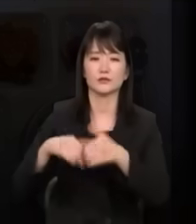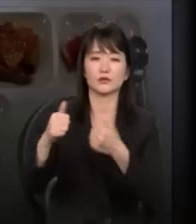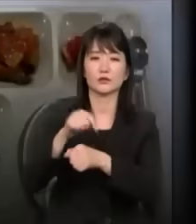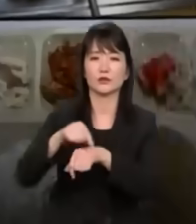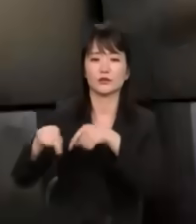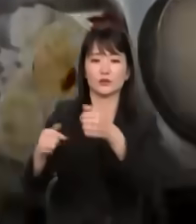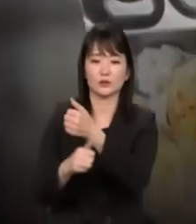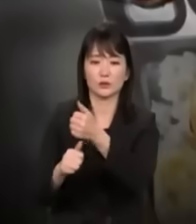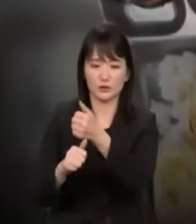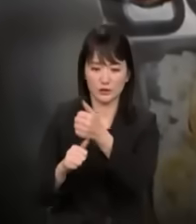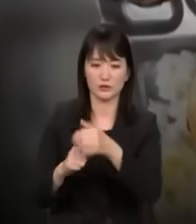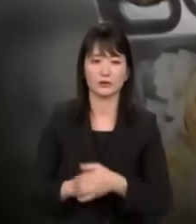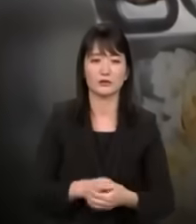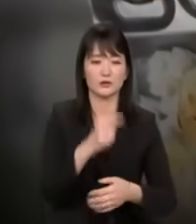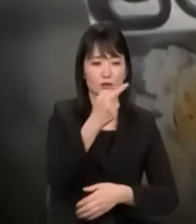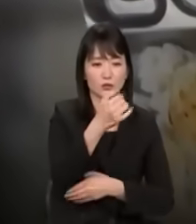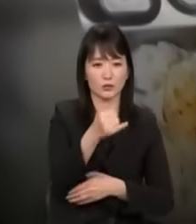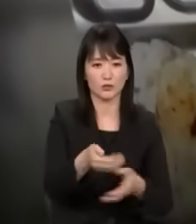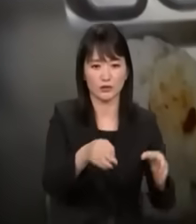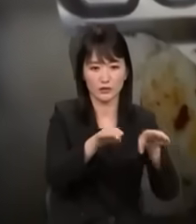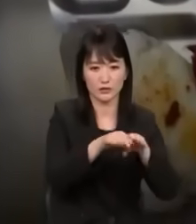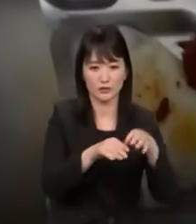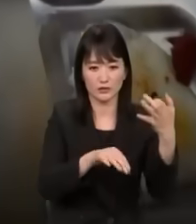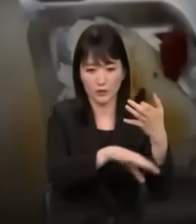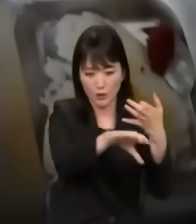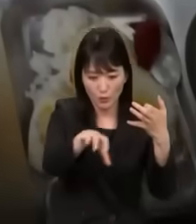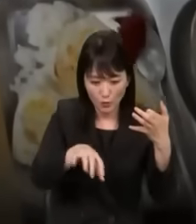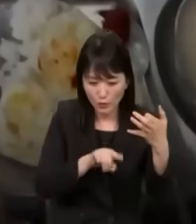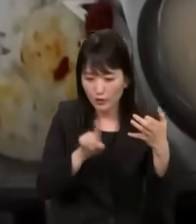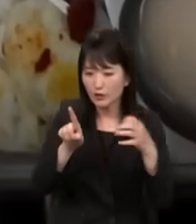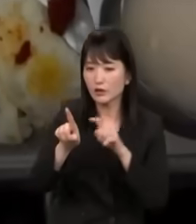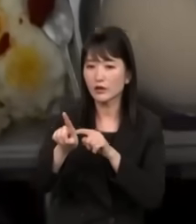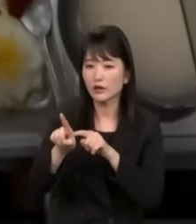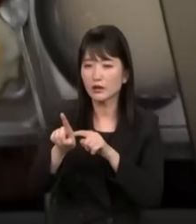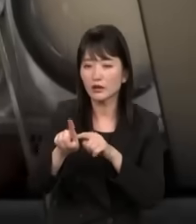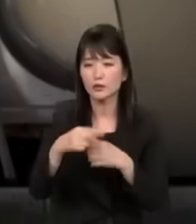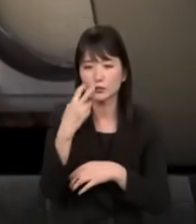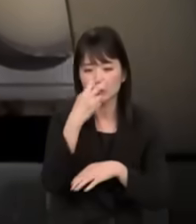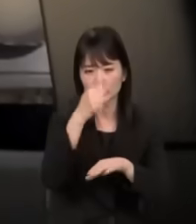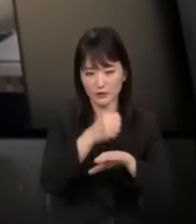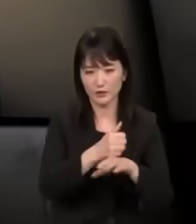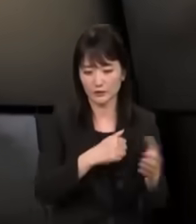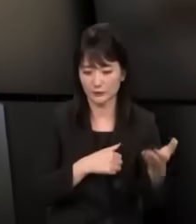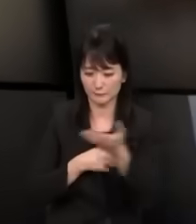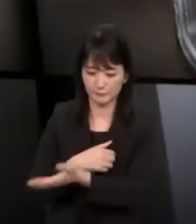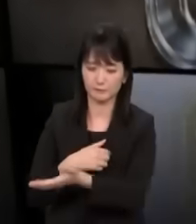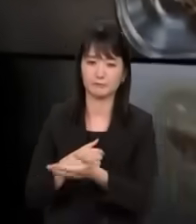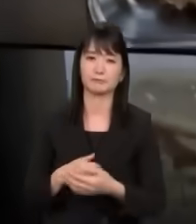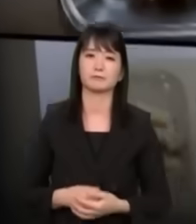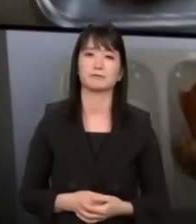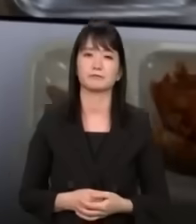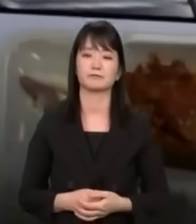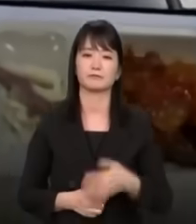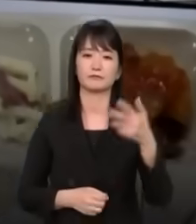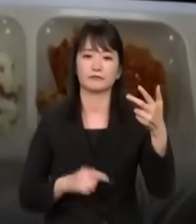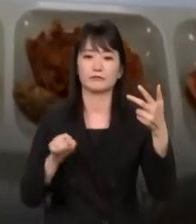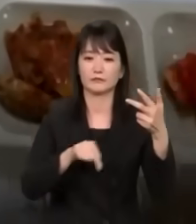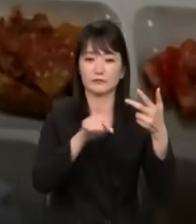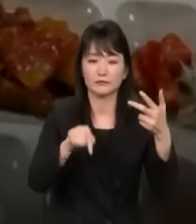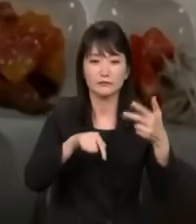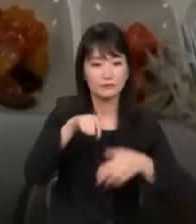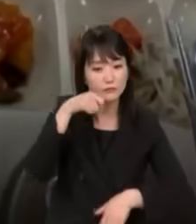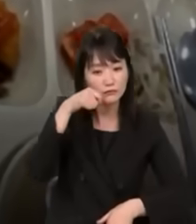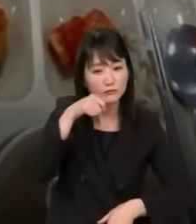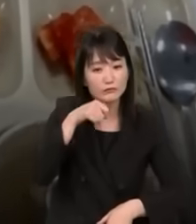의원이 소방청으로부터 19개 지역의 소방서 한 곳씩 표본 조사한 자료를 받았습니다. 7곳의 한 끼